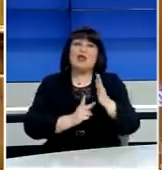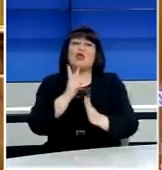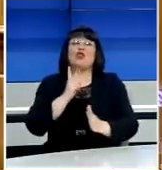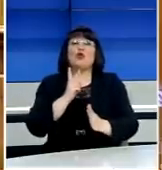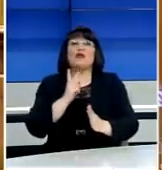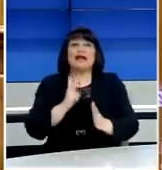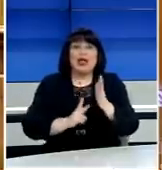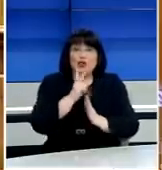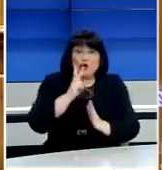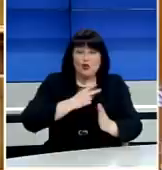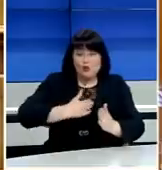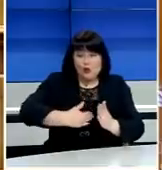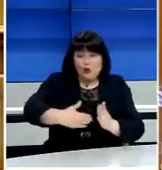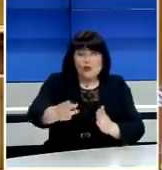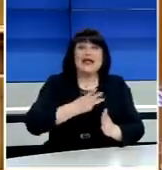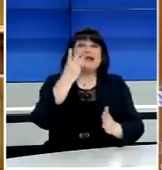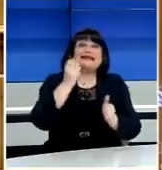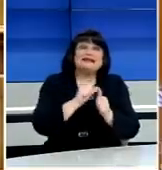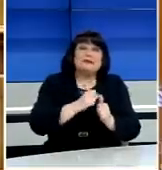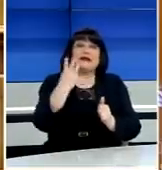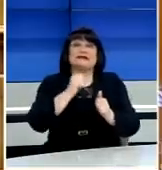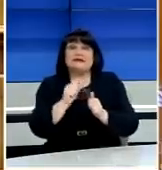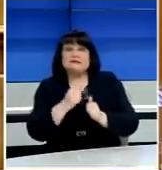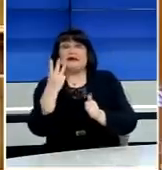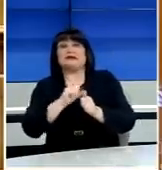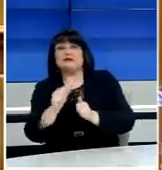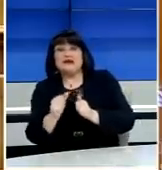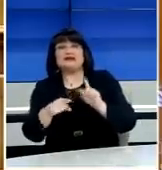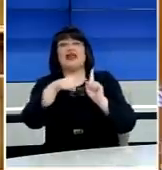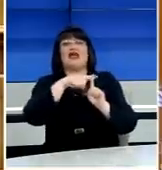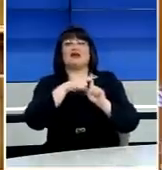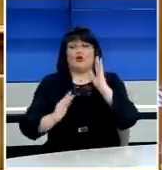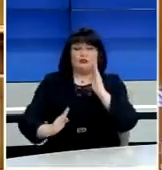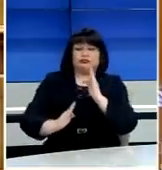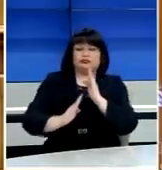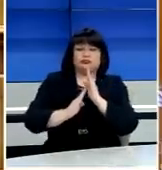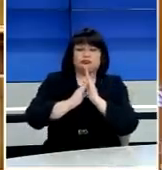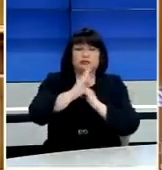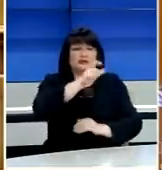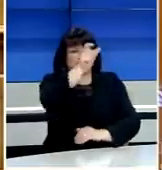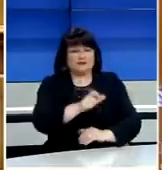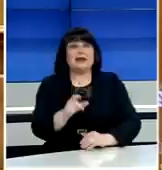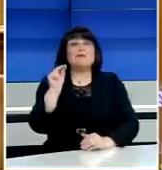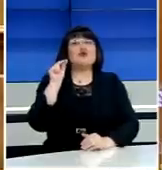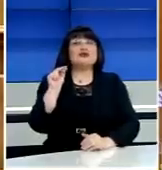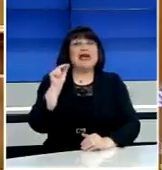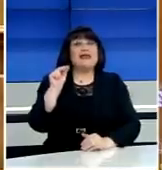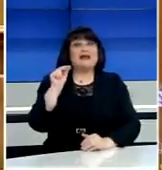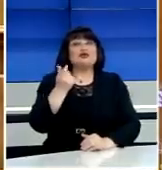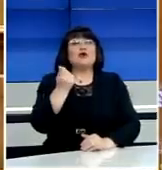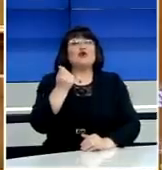συνεχόμενα τρίμηνα με θετικούς αναπτυξιακούς ρυθμούς. Και ενώ είχατε υποσχεθεί και κερδίσατε τις εκλογές με αυτή την